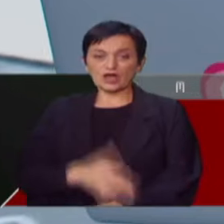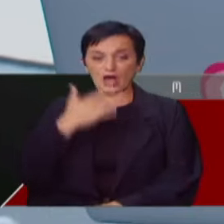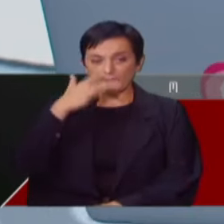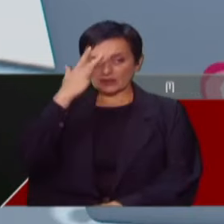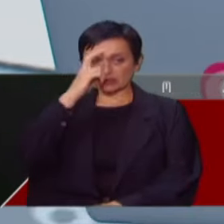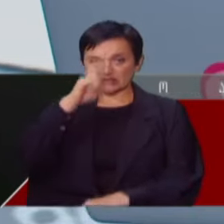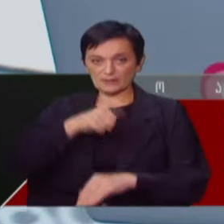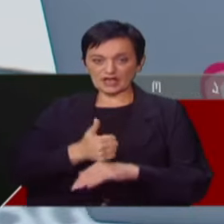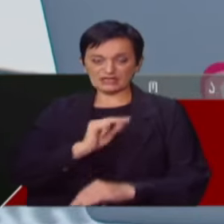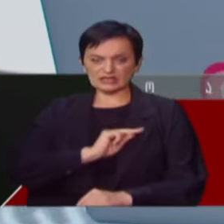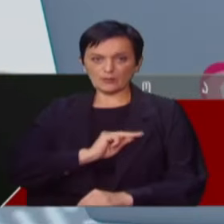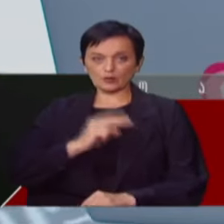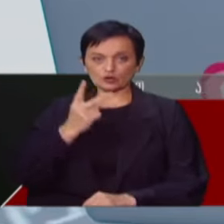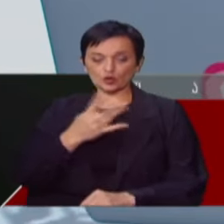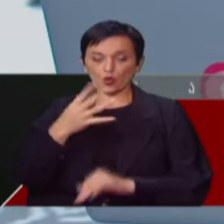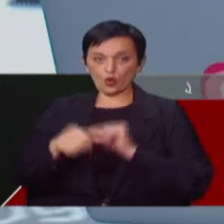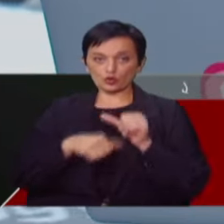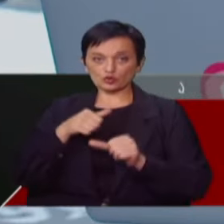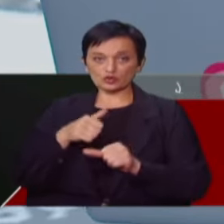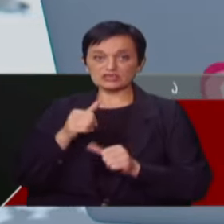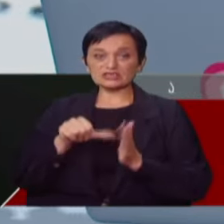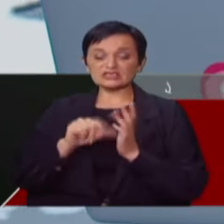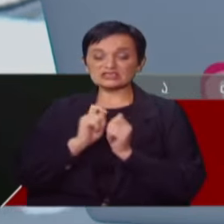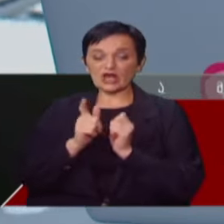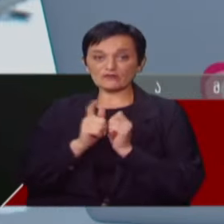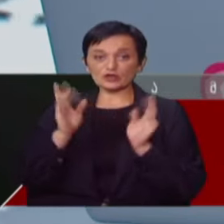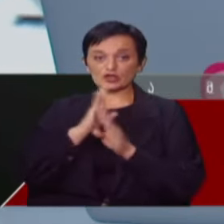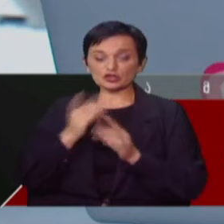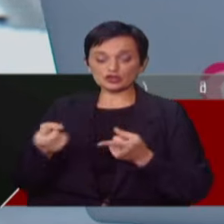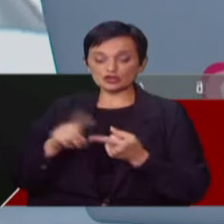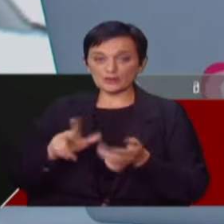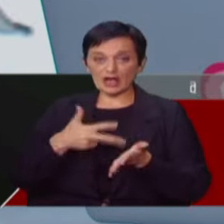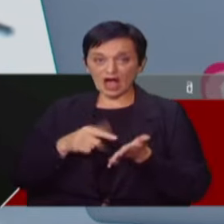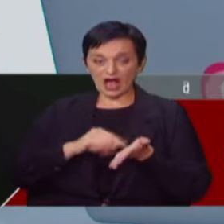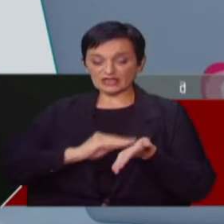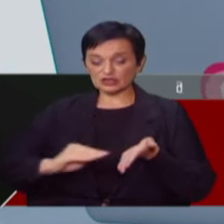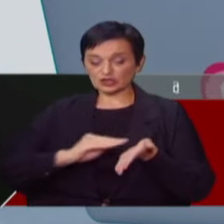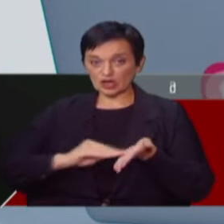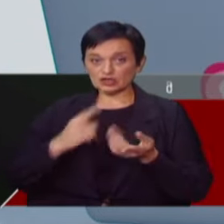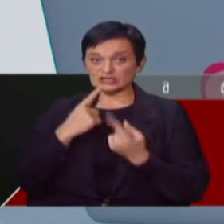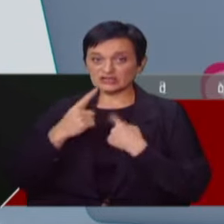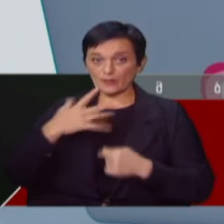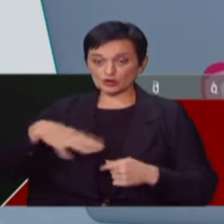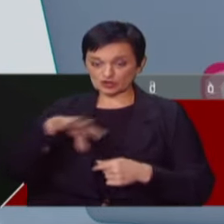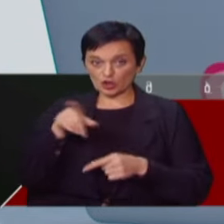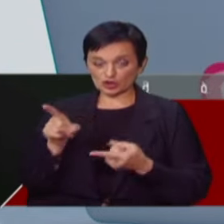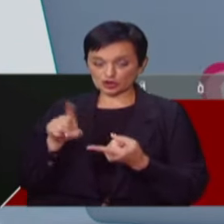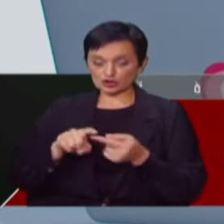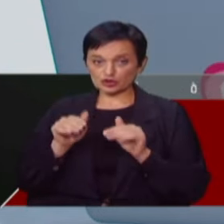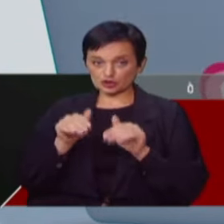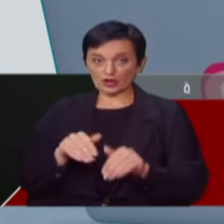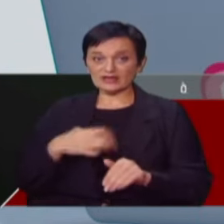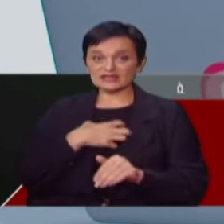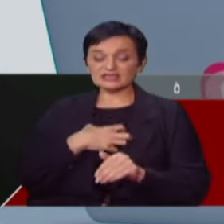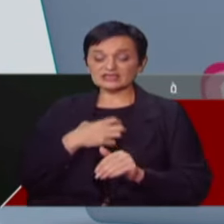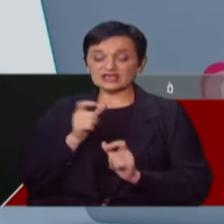ამერიკის სახელმწიფო დეპარტამენტი 2024 წლის საინვესტიციო კლიმატის შესახებ ანგარიშს აქვეყნებს. დოკუმენტში საუბარი საქართველოსაც შეეხო. ძირითადი